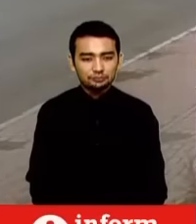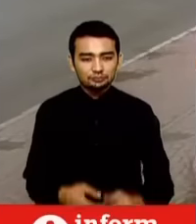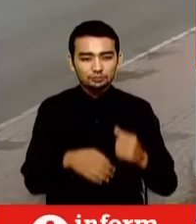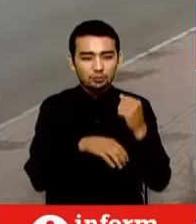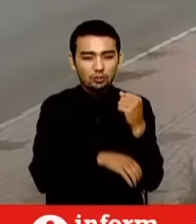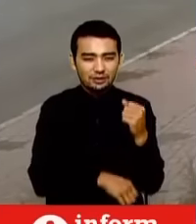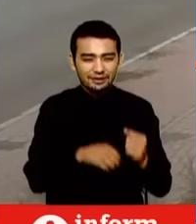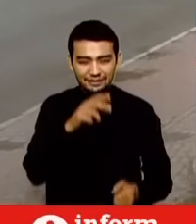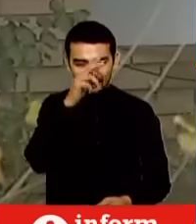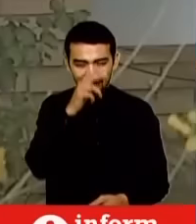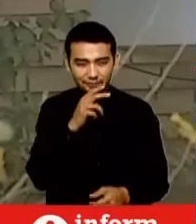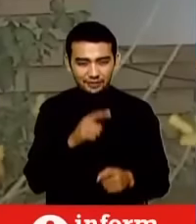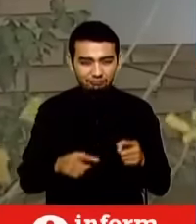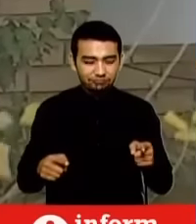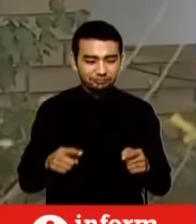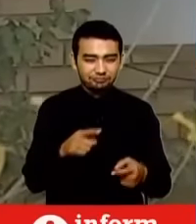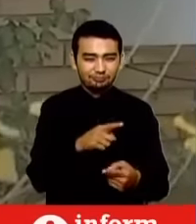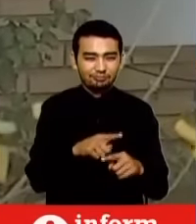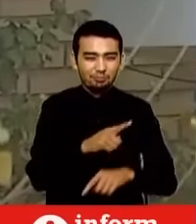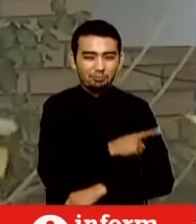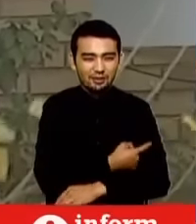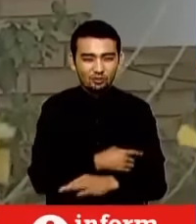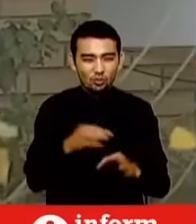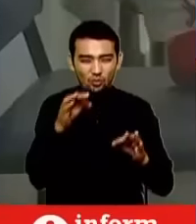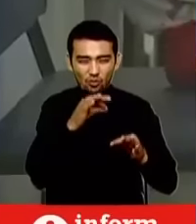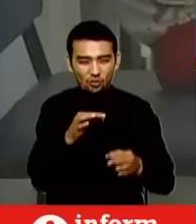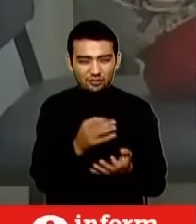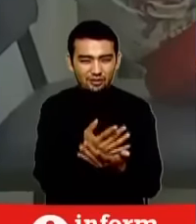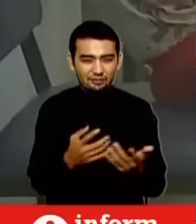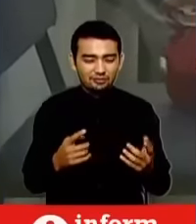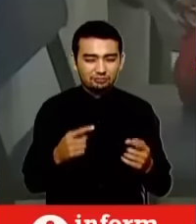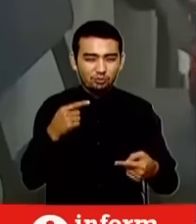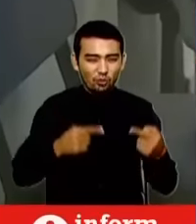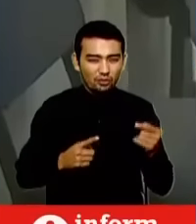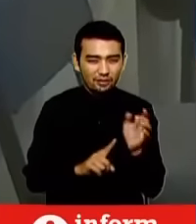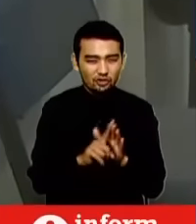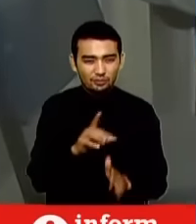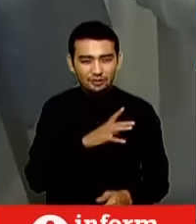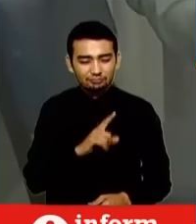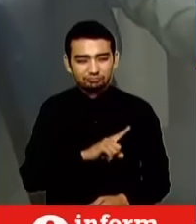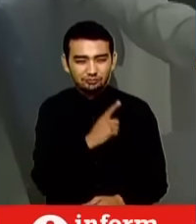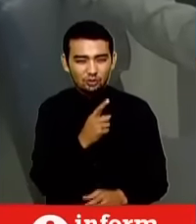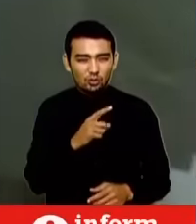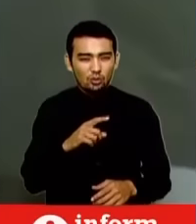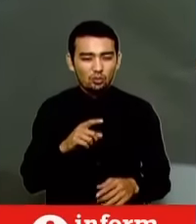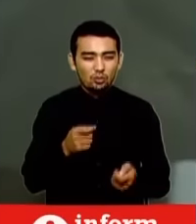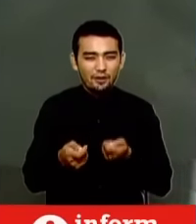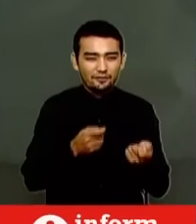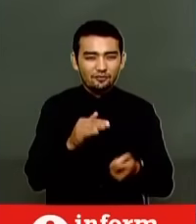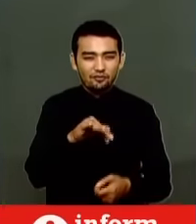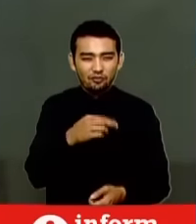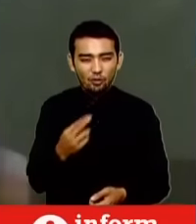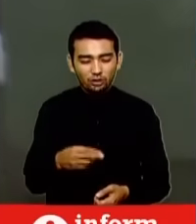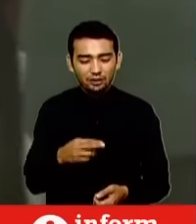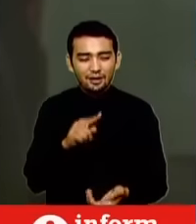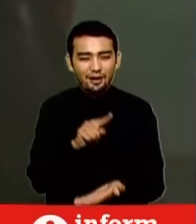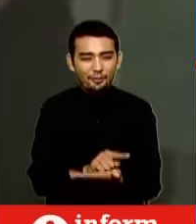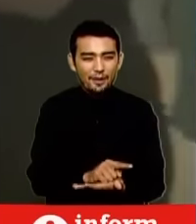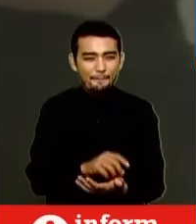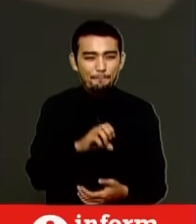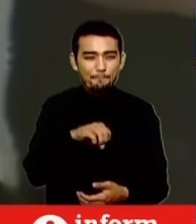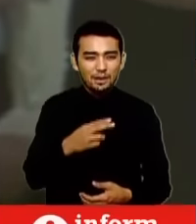Последние 3 месяца в медицинских кругах разворачиваются нешуточные споры. По словам экспертов, руководство Фонда обязательного медицинского